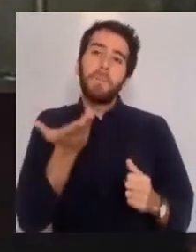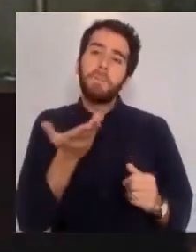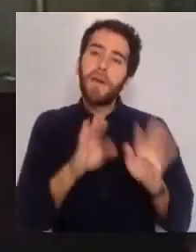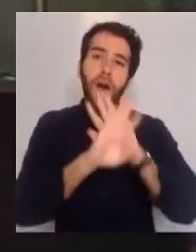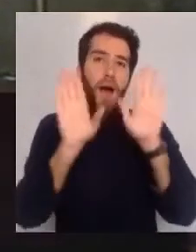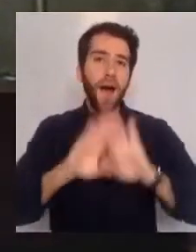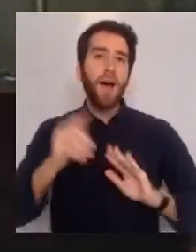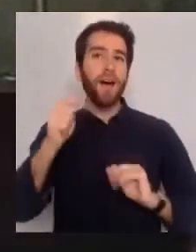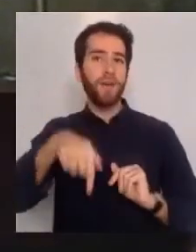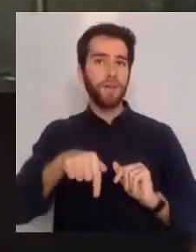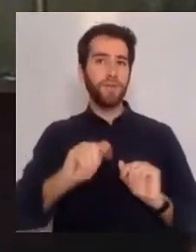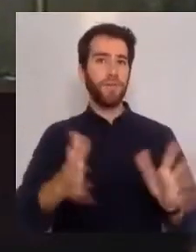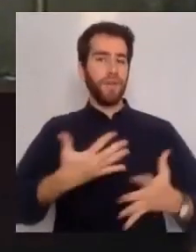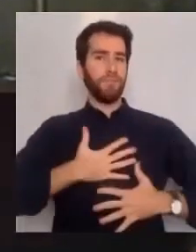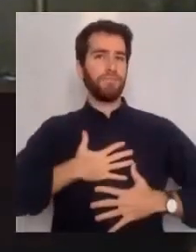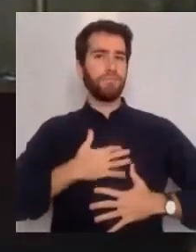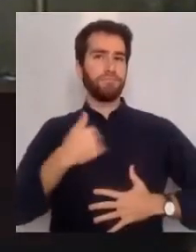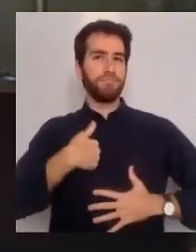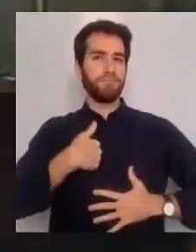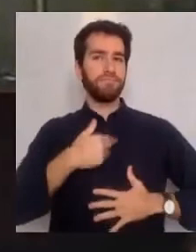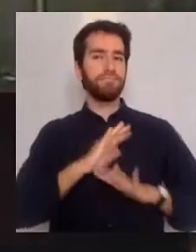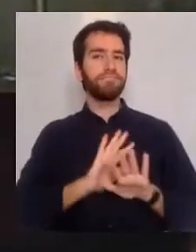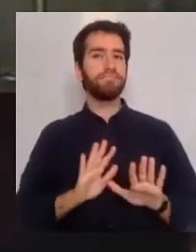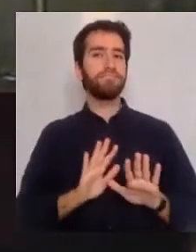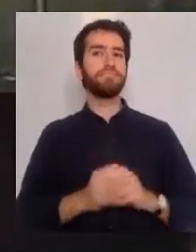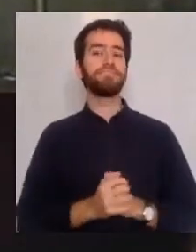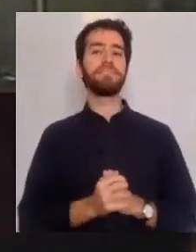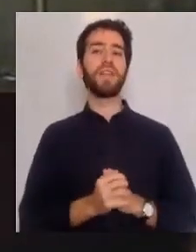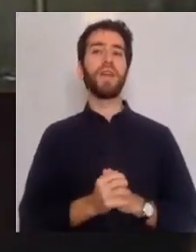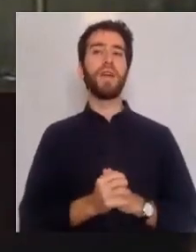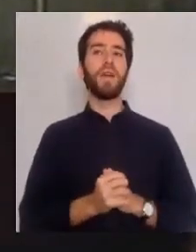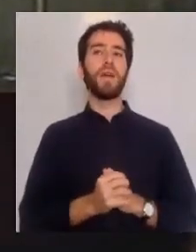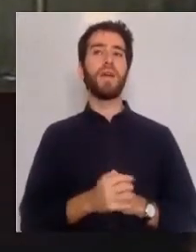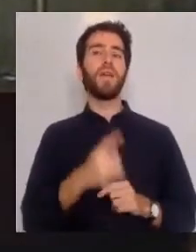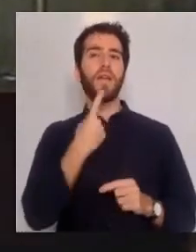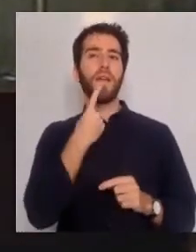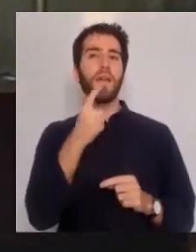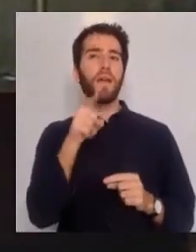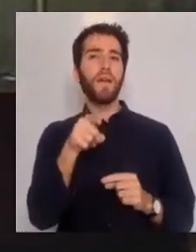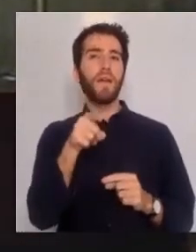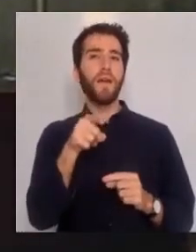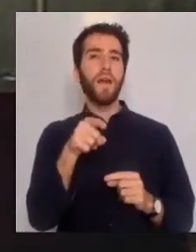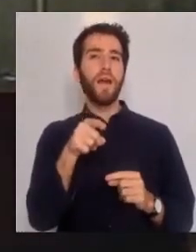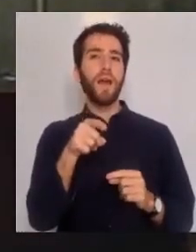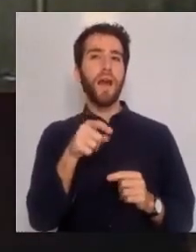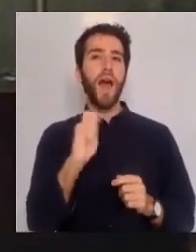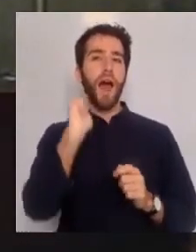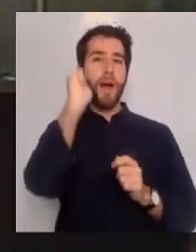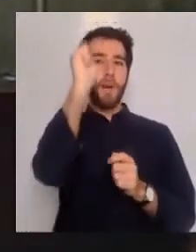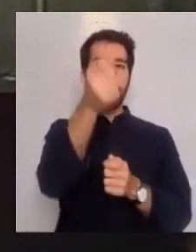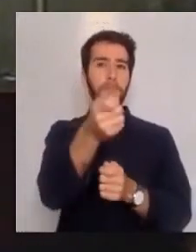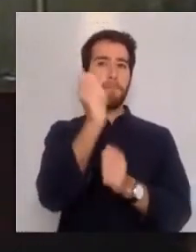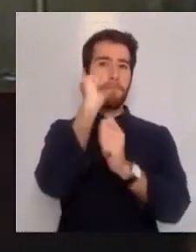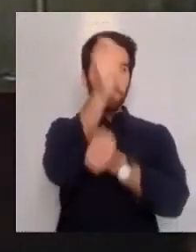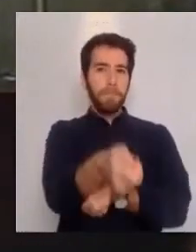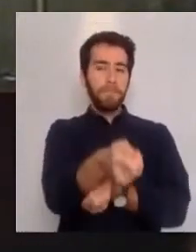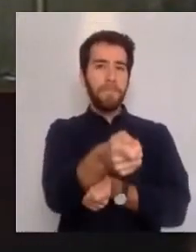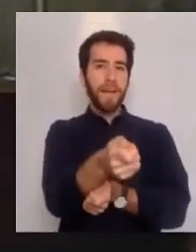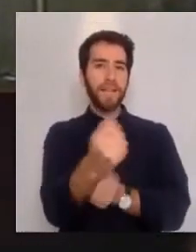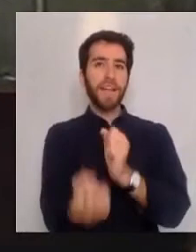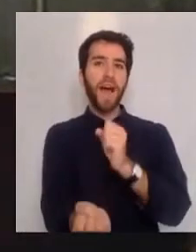un impressionant. Em refereixo a la pesca miraculosa al llac de Galilea.